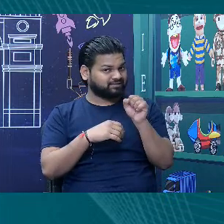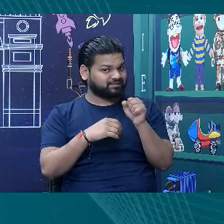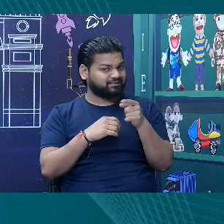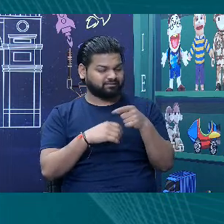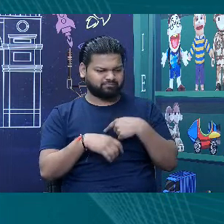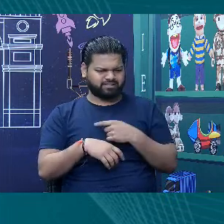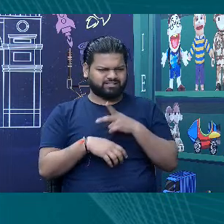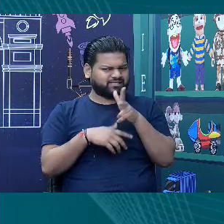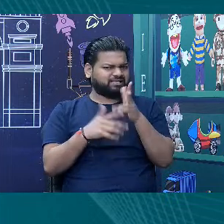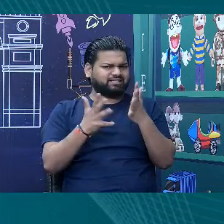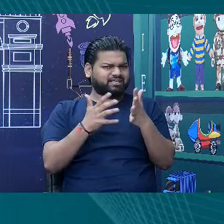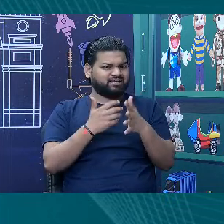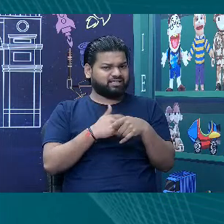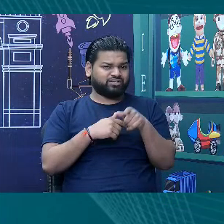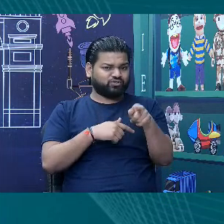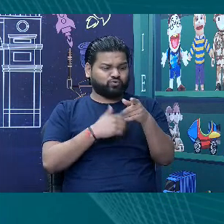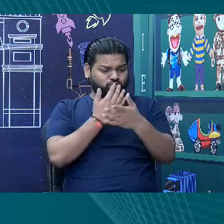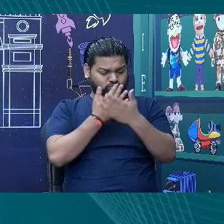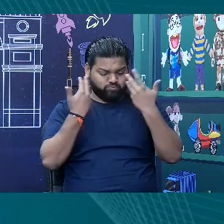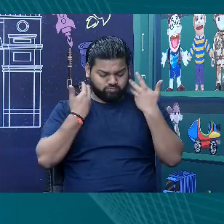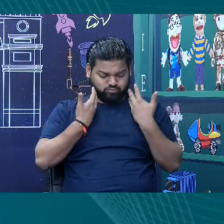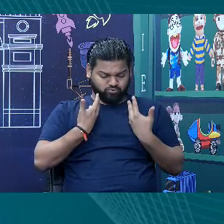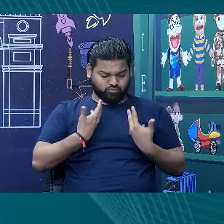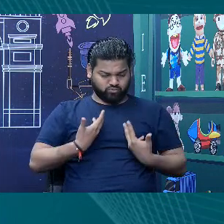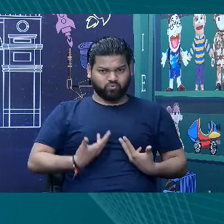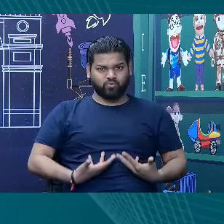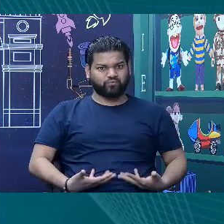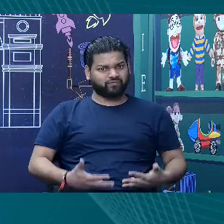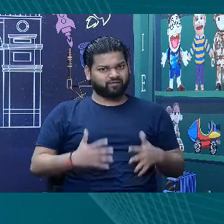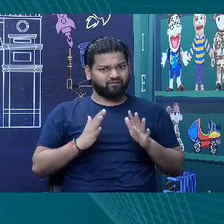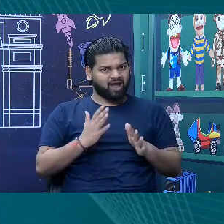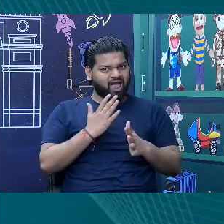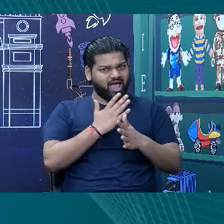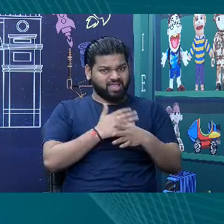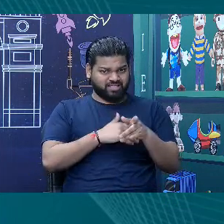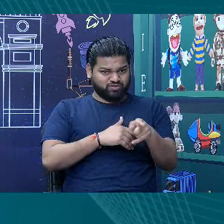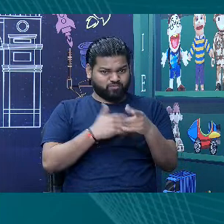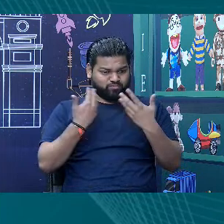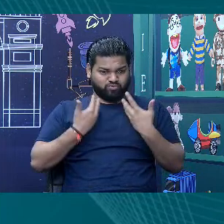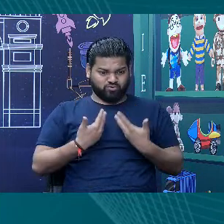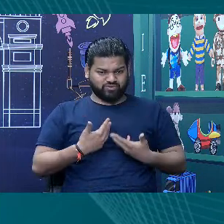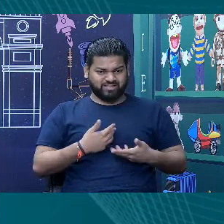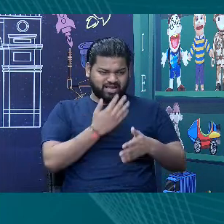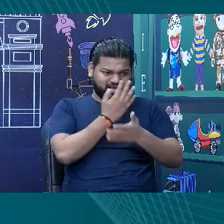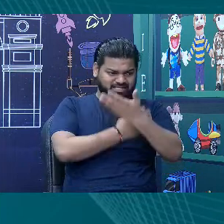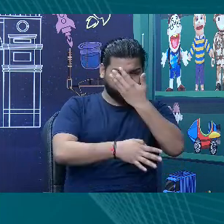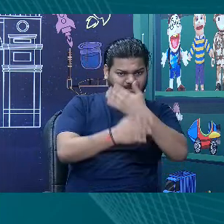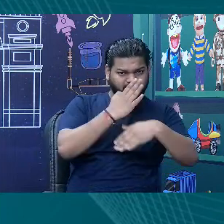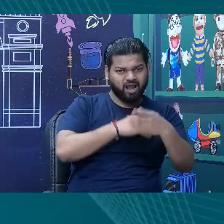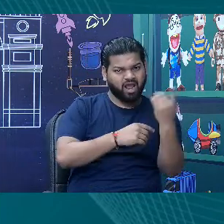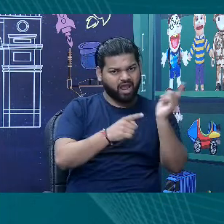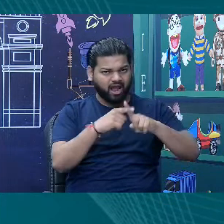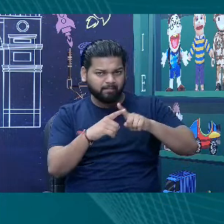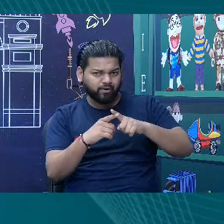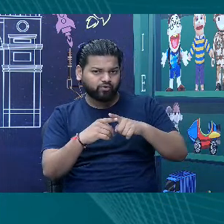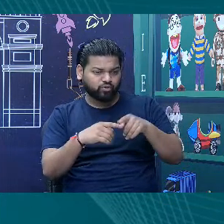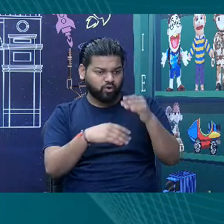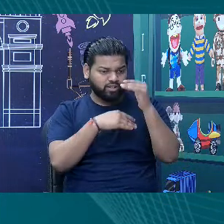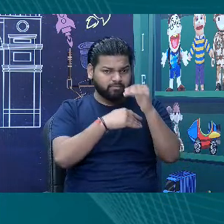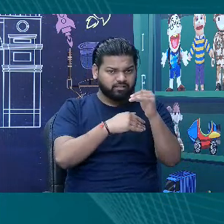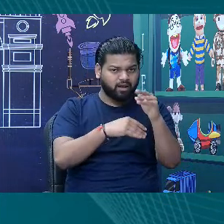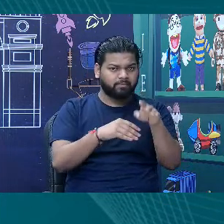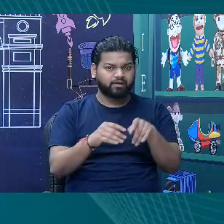है, हम ऐसा नहीं कह रहे हैं। लेकिन वो बहुत अच्छी एडवाइस देते हैं सभी डिफरेंटली एबल लोगों के लिए। वो कहते हैं कि